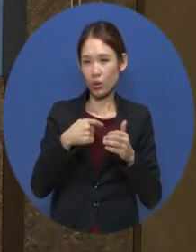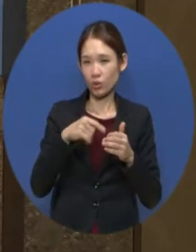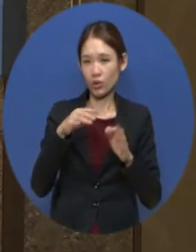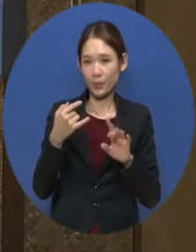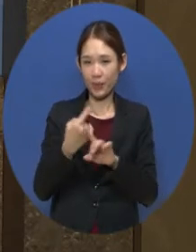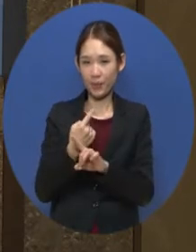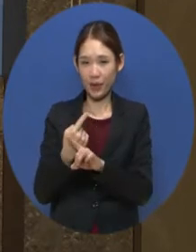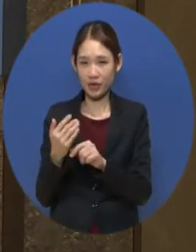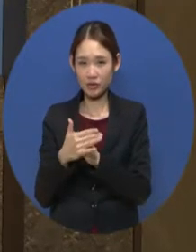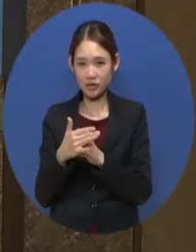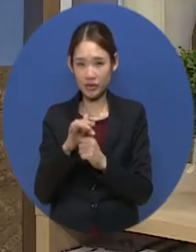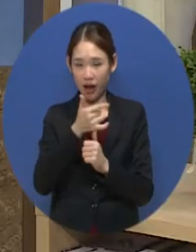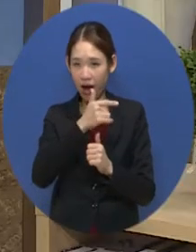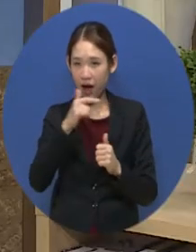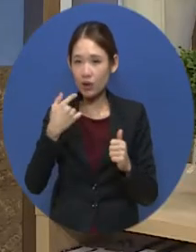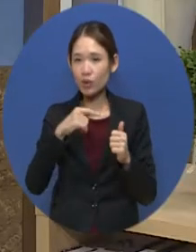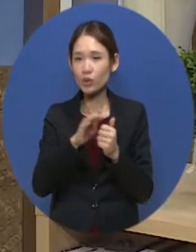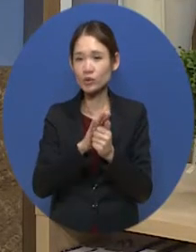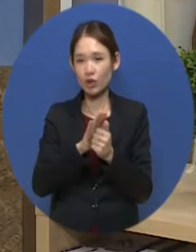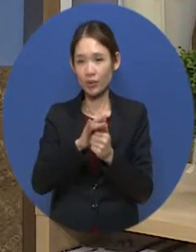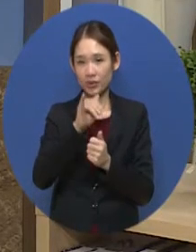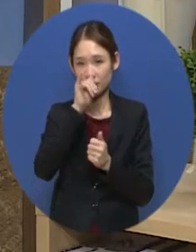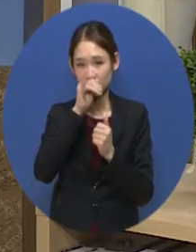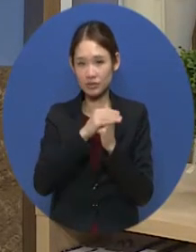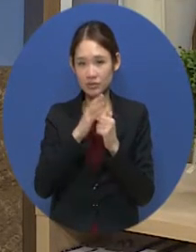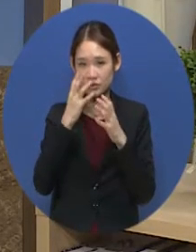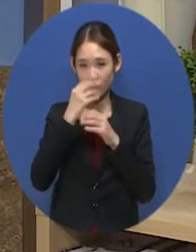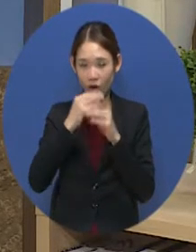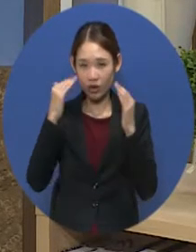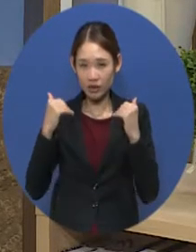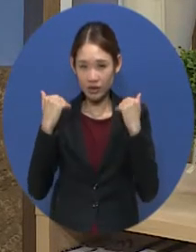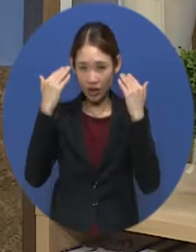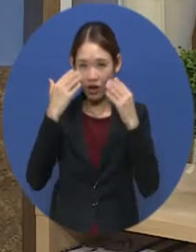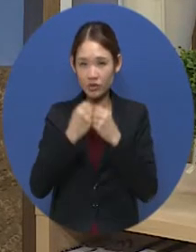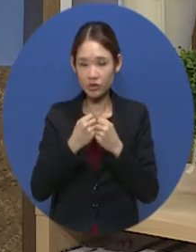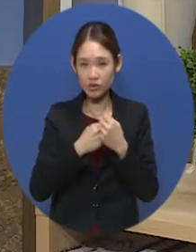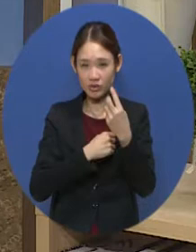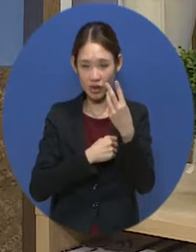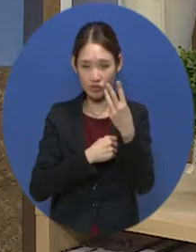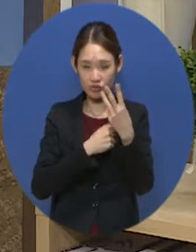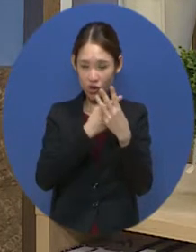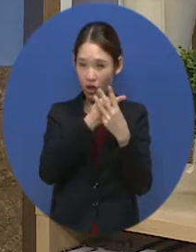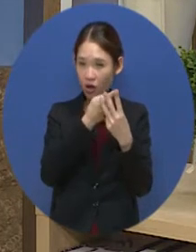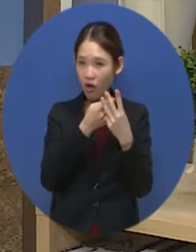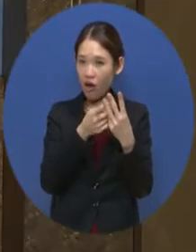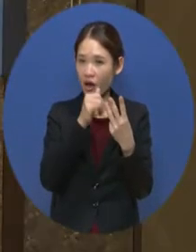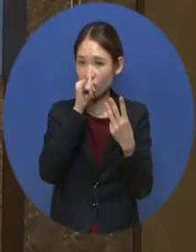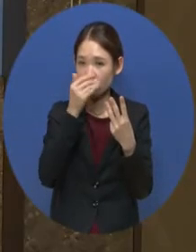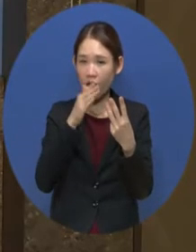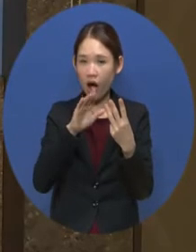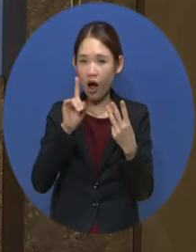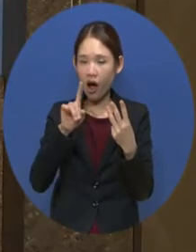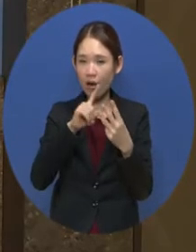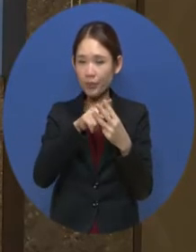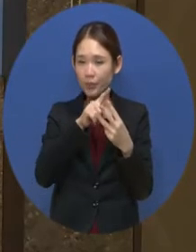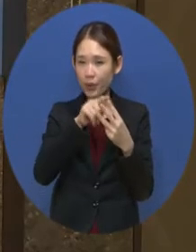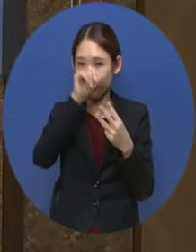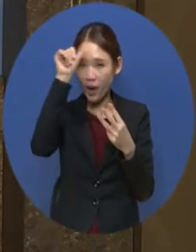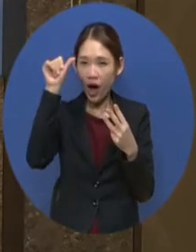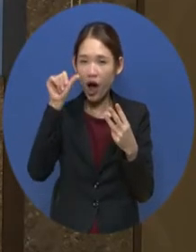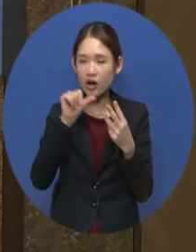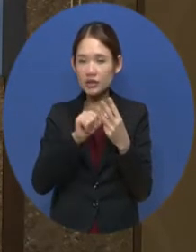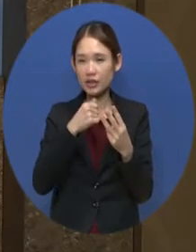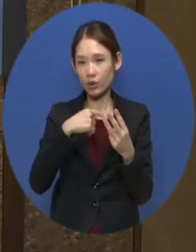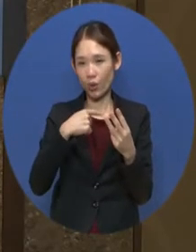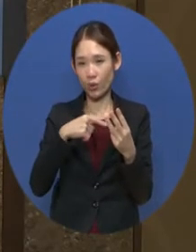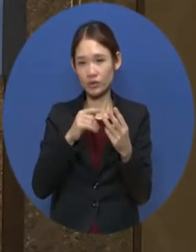교육 서비스를 제공을 하고 있어요. 성인기 같은 경우에는 크게 세 가지의 중요성이 있는데요. 예. 하나는 평생교육적인 서비스가 필요합니다.